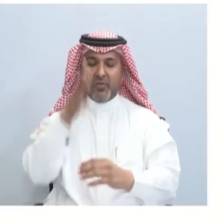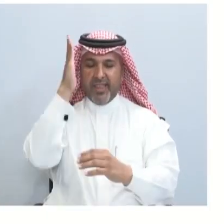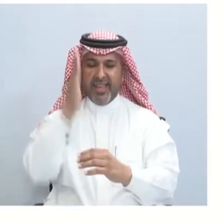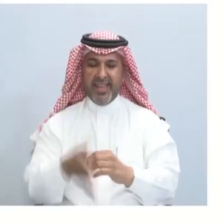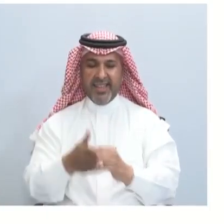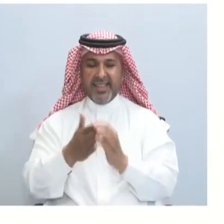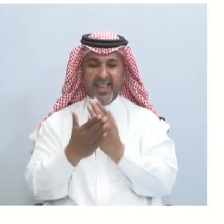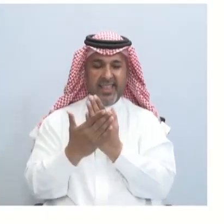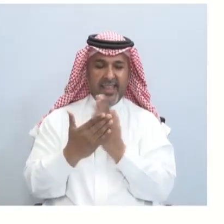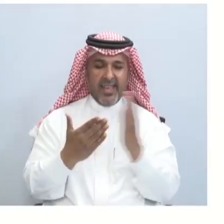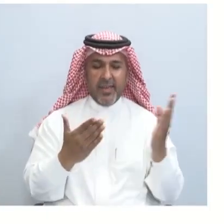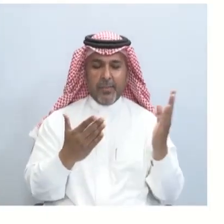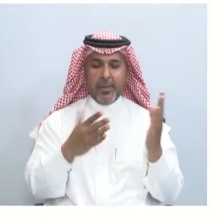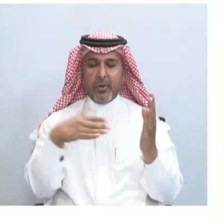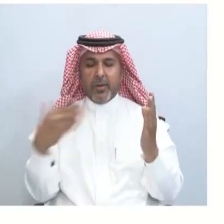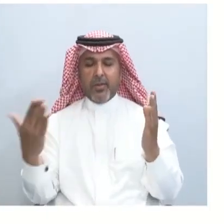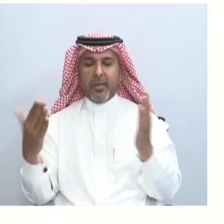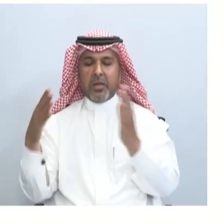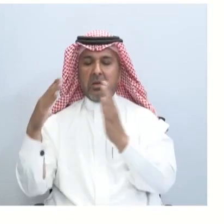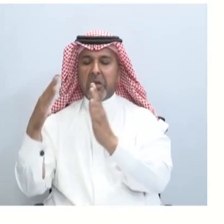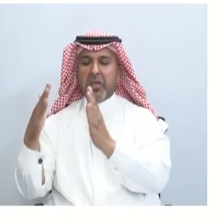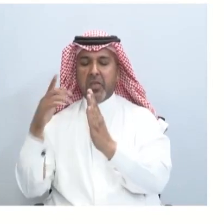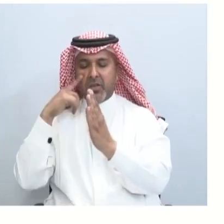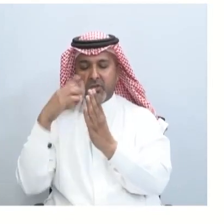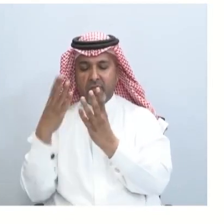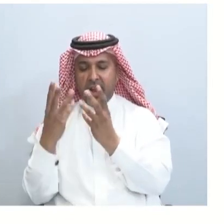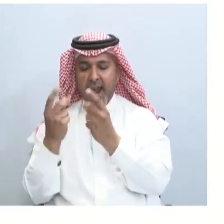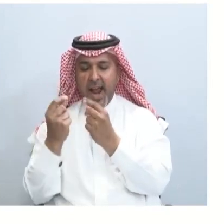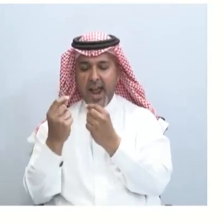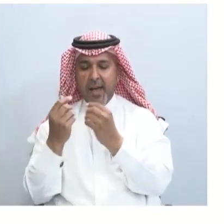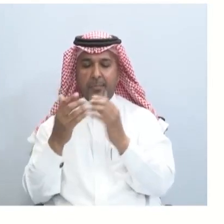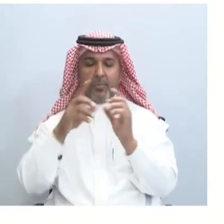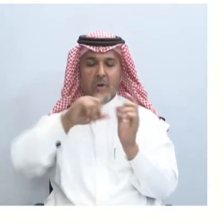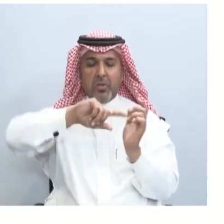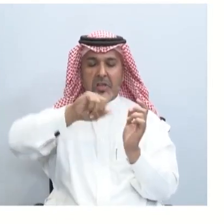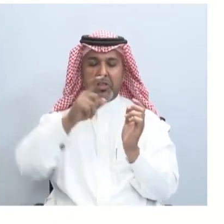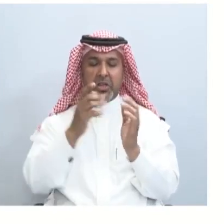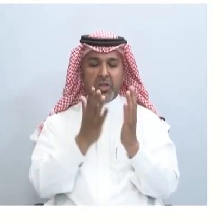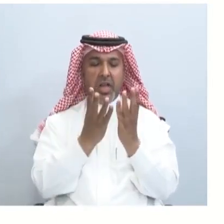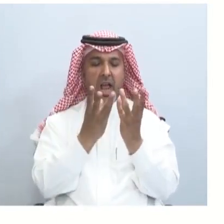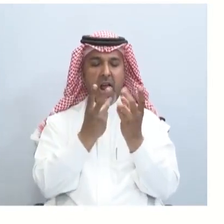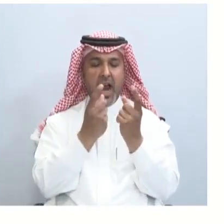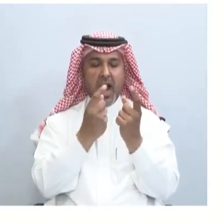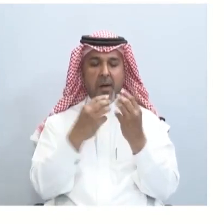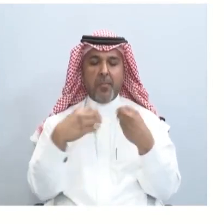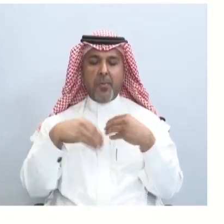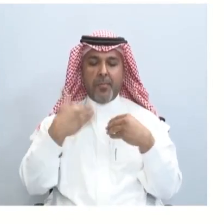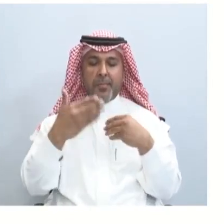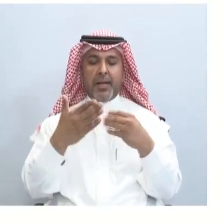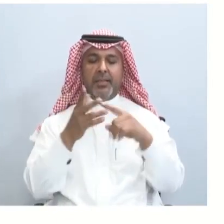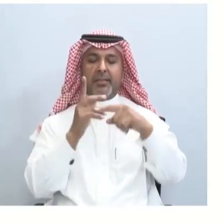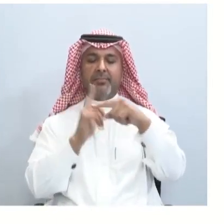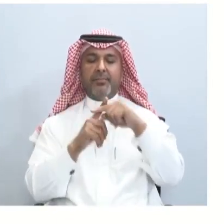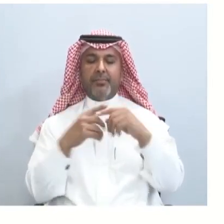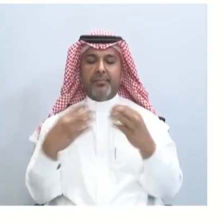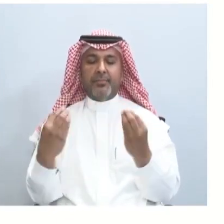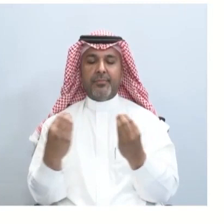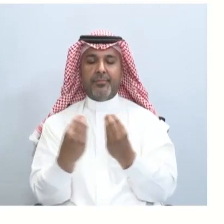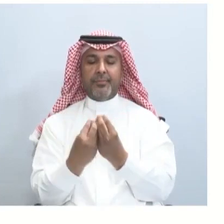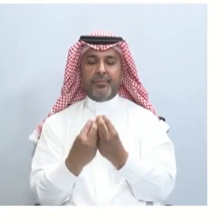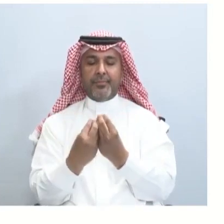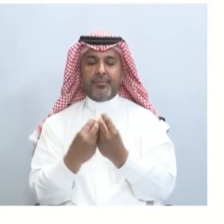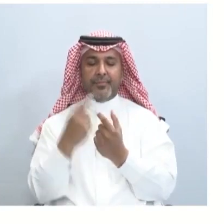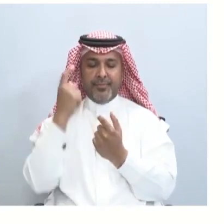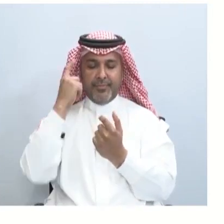الى ماذا تجزع الى شبه منحرف والى نصف دائره نقوم بحسابه او بحساب مساحه شبه المنحرف